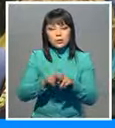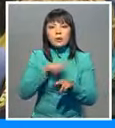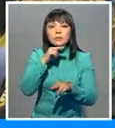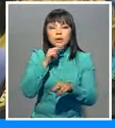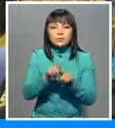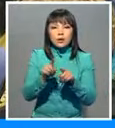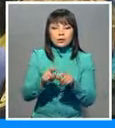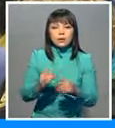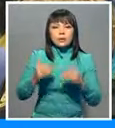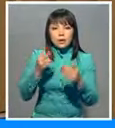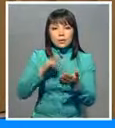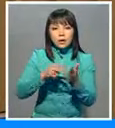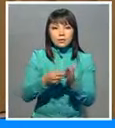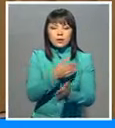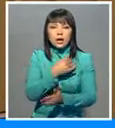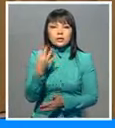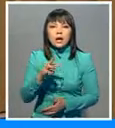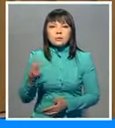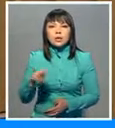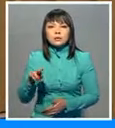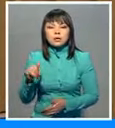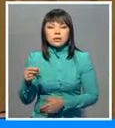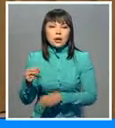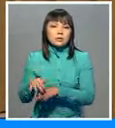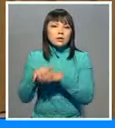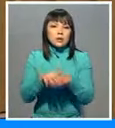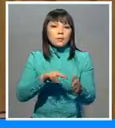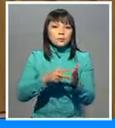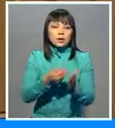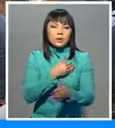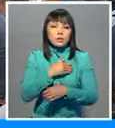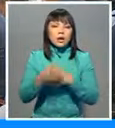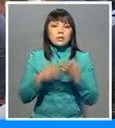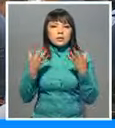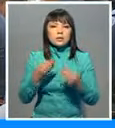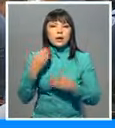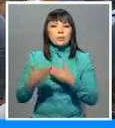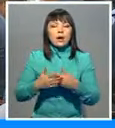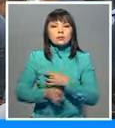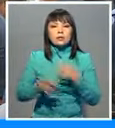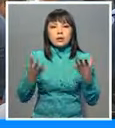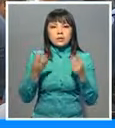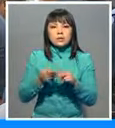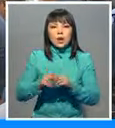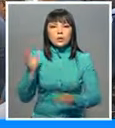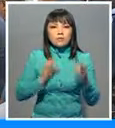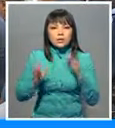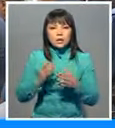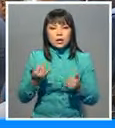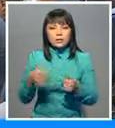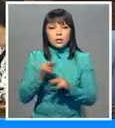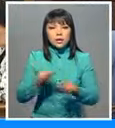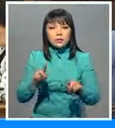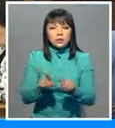үшін министрлік бюджеттен 40 миллиард теңге көлемінде қаражат сұрап отыр. Халықаралық мұғалімдер күнінің қарсаңындағы жиынға университет ректорлары, облыстық